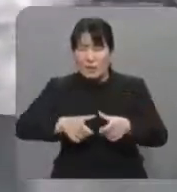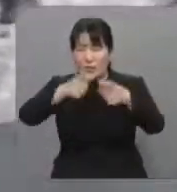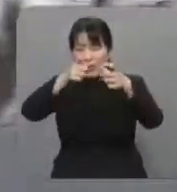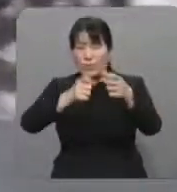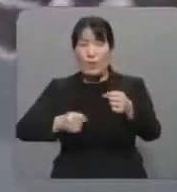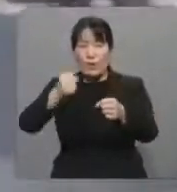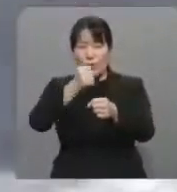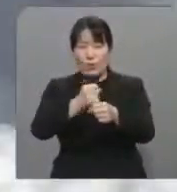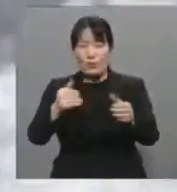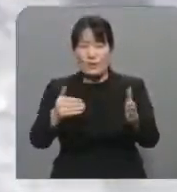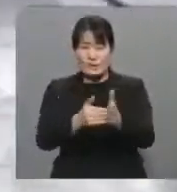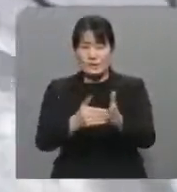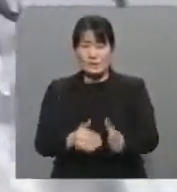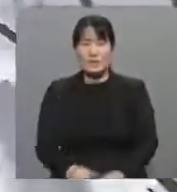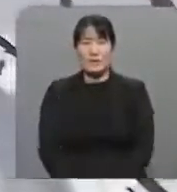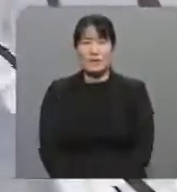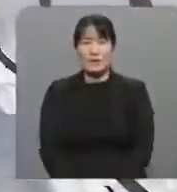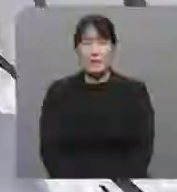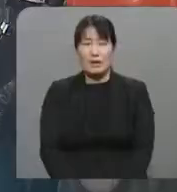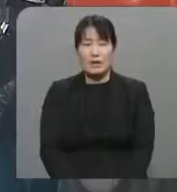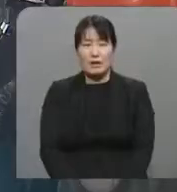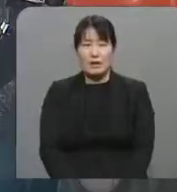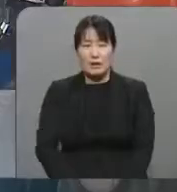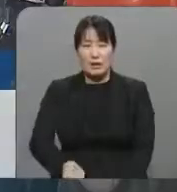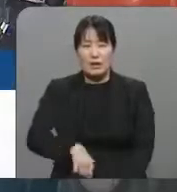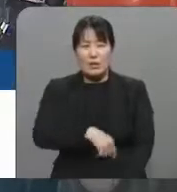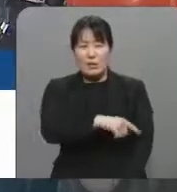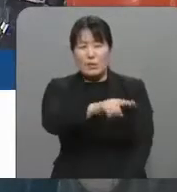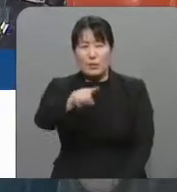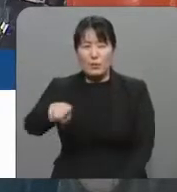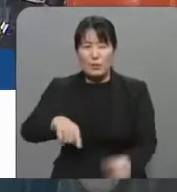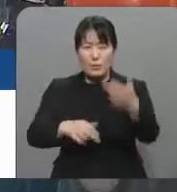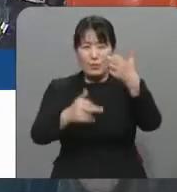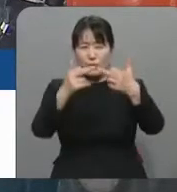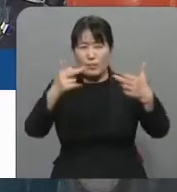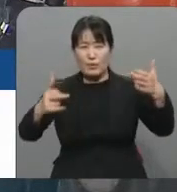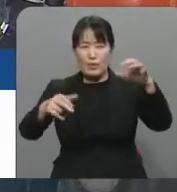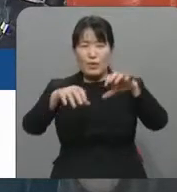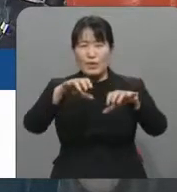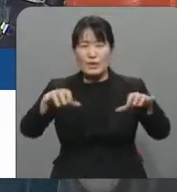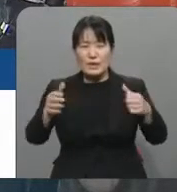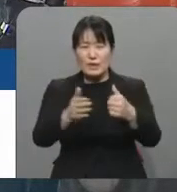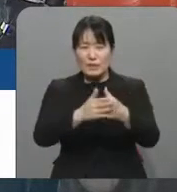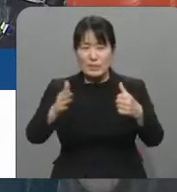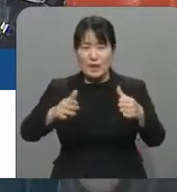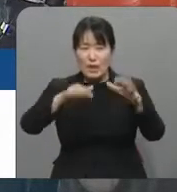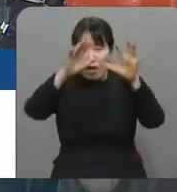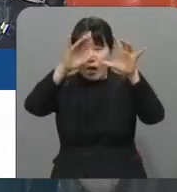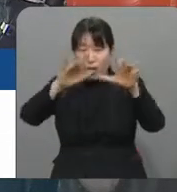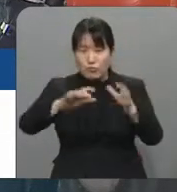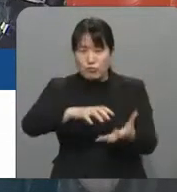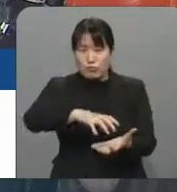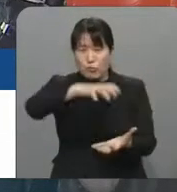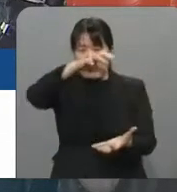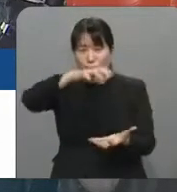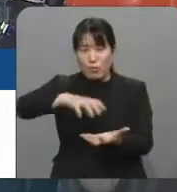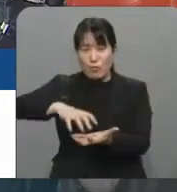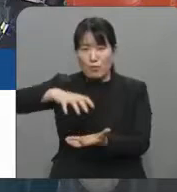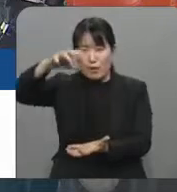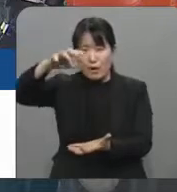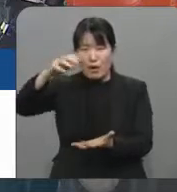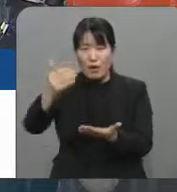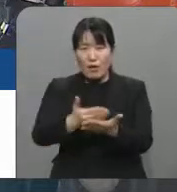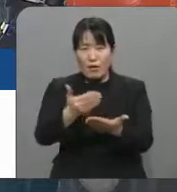시작됐습니다. 아무래도 여기 산간 지방이잖아요. 그래서 양이 좀 많아요. 예, 치울 양도